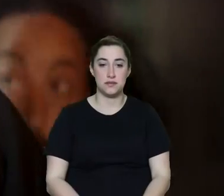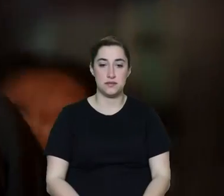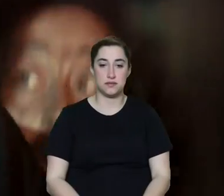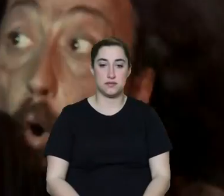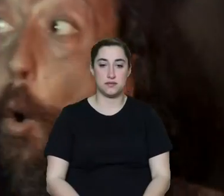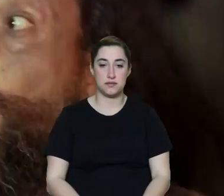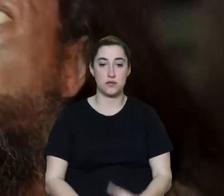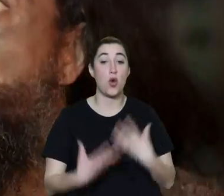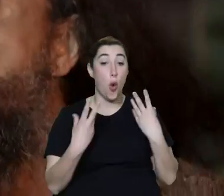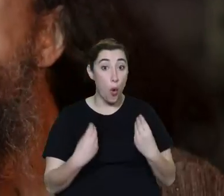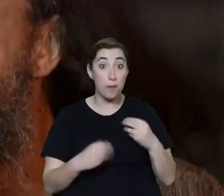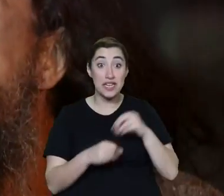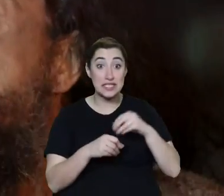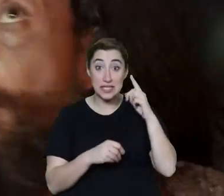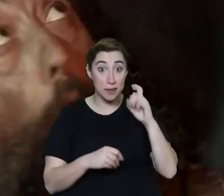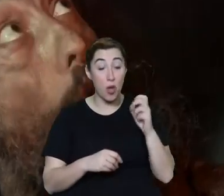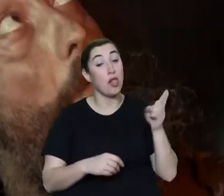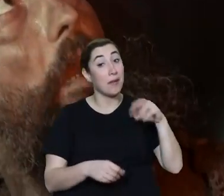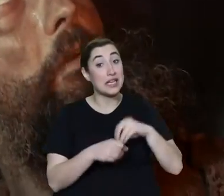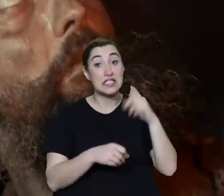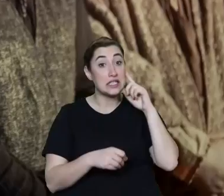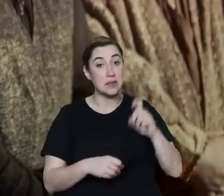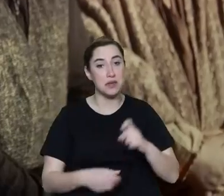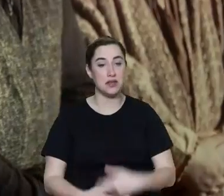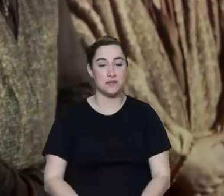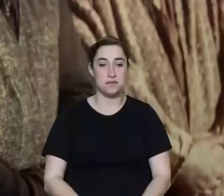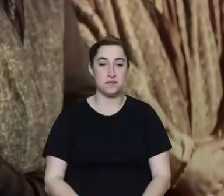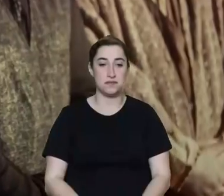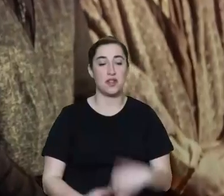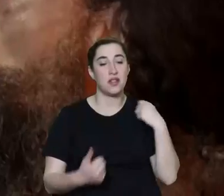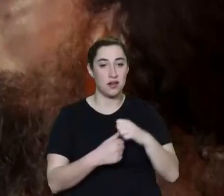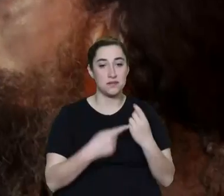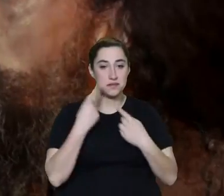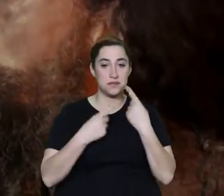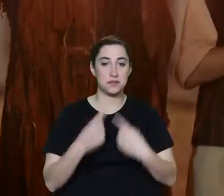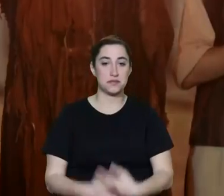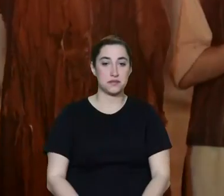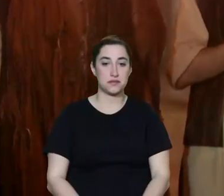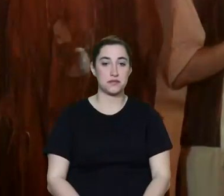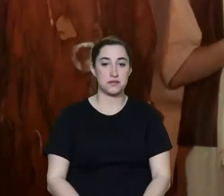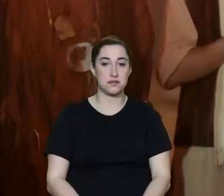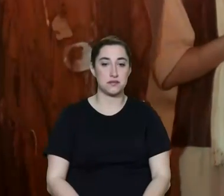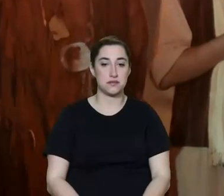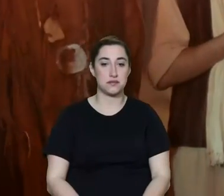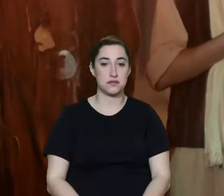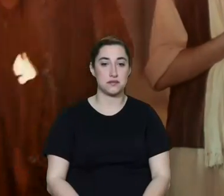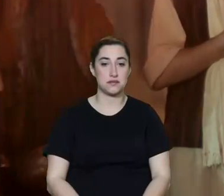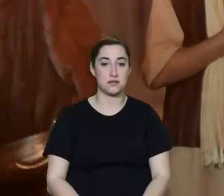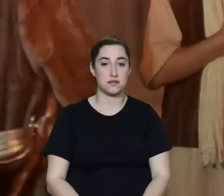dibinde bitti. Olmaya mı, ölmeye mi? Olmaya mı, ölmeye